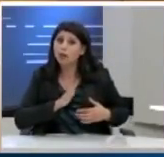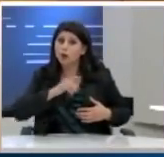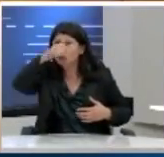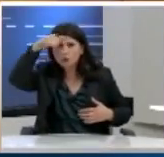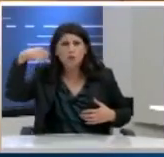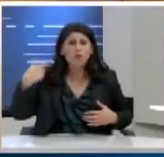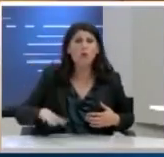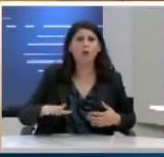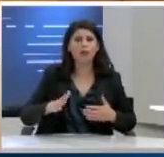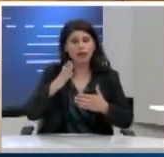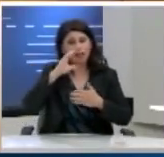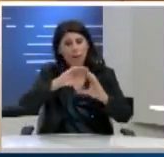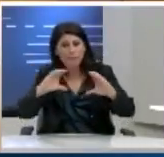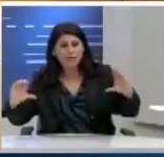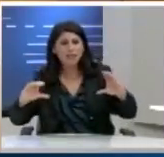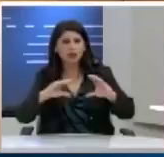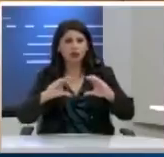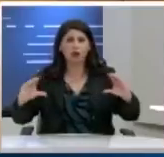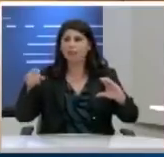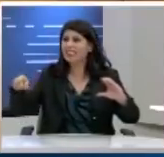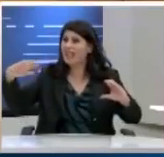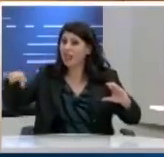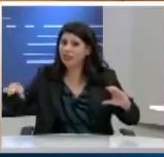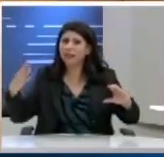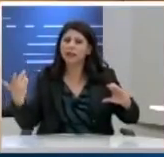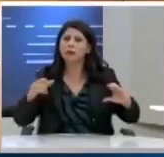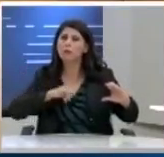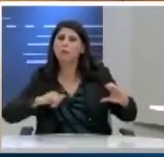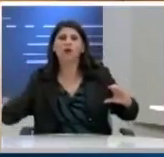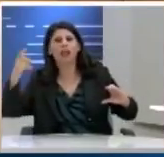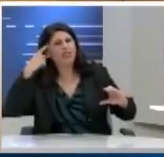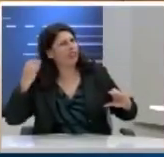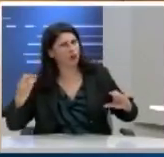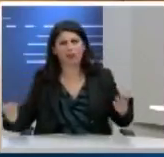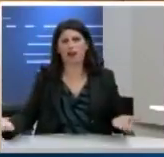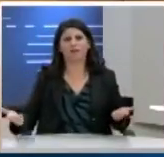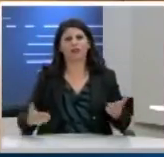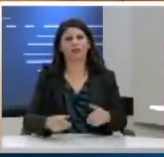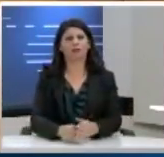για τα μεσαία στρώματα. Είσαστε αδύνατοι, γιατί ποτέ δεν θα το καταλάβατε.